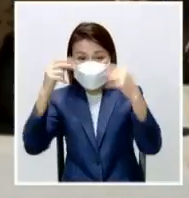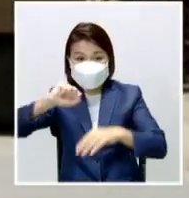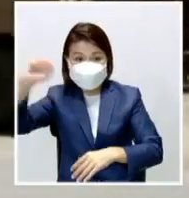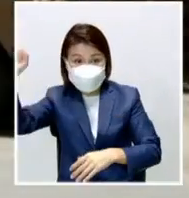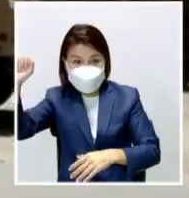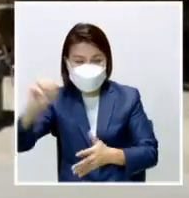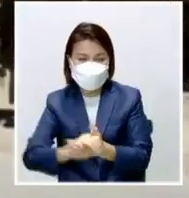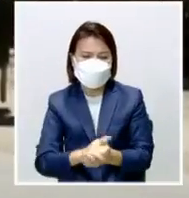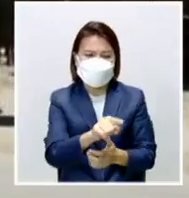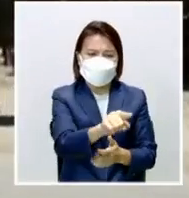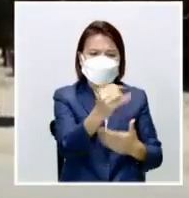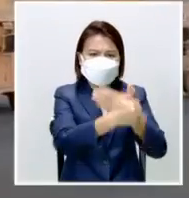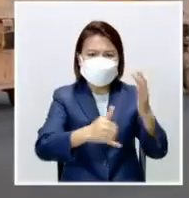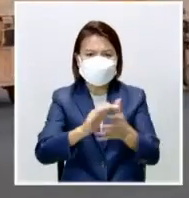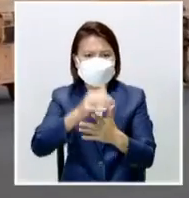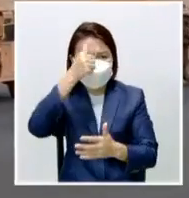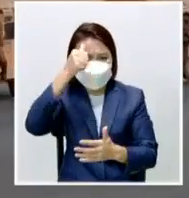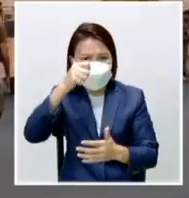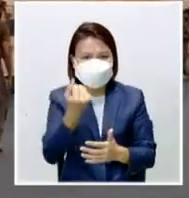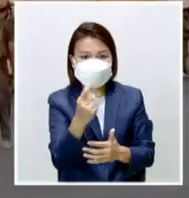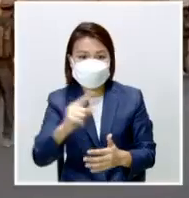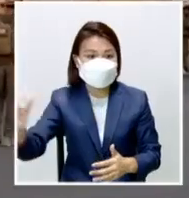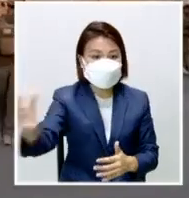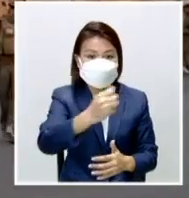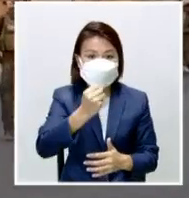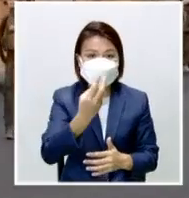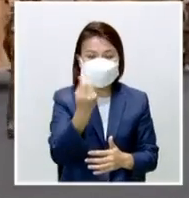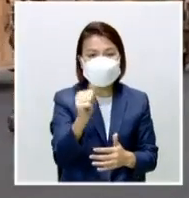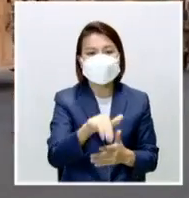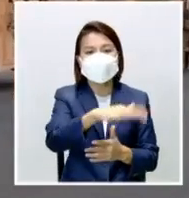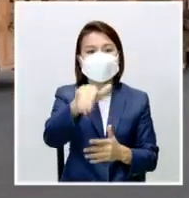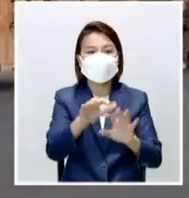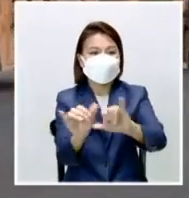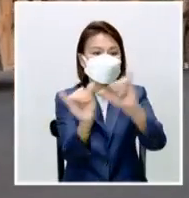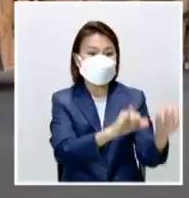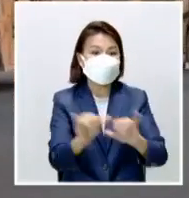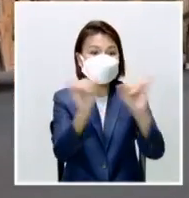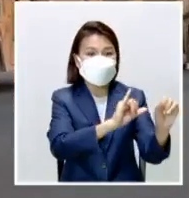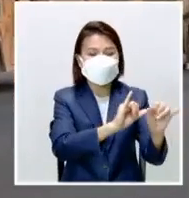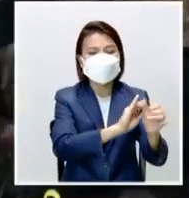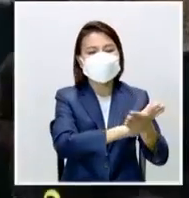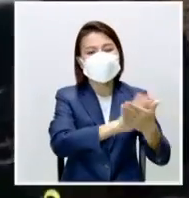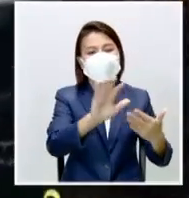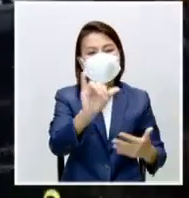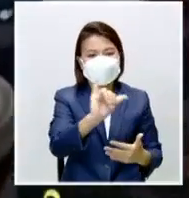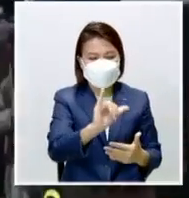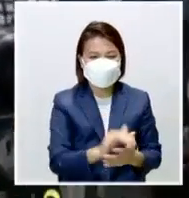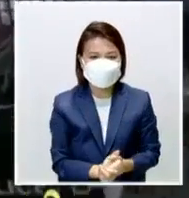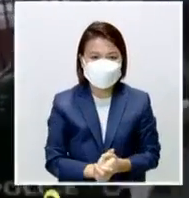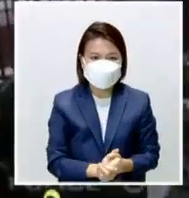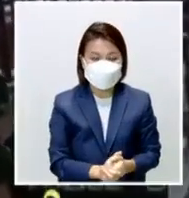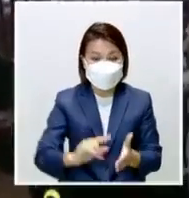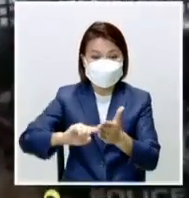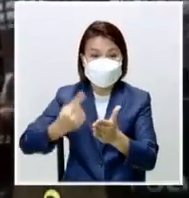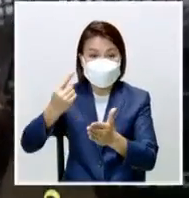องทัพอัฟกันได้ในเวลาเพียง11วันเท่านั้นนะคะทำให้การอพยพผู้คนเนี่ยก็ยังไม่เรียบร้อยค่ะและเป็นครั้งแรกที่ไบเดนระบุ